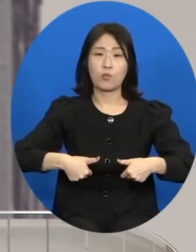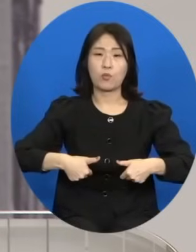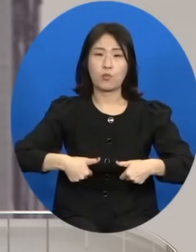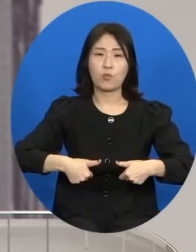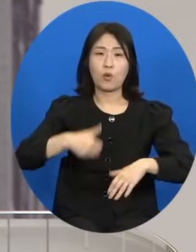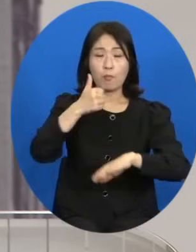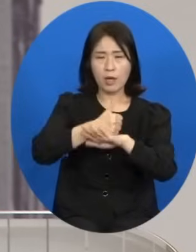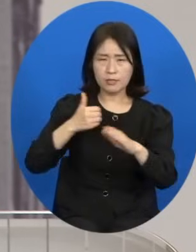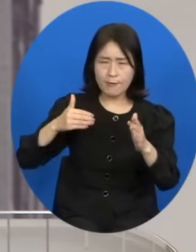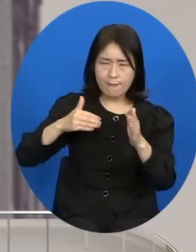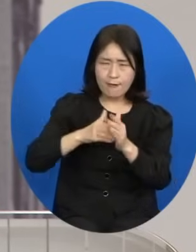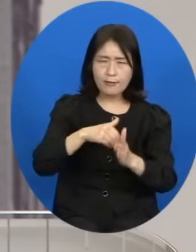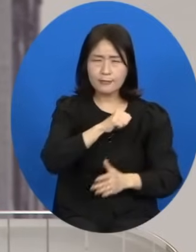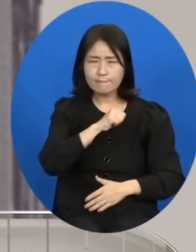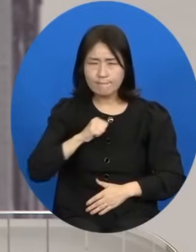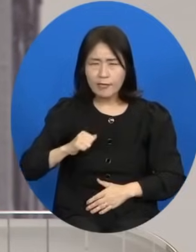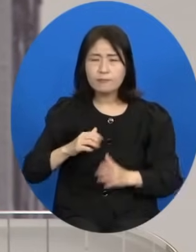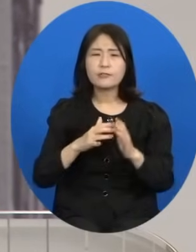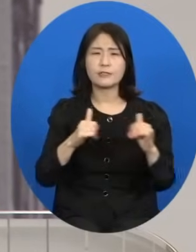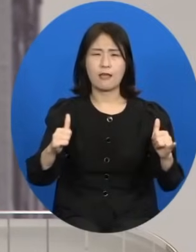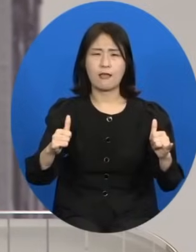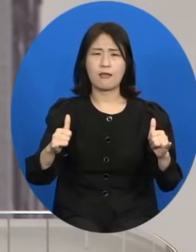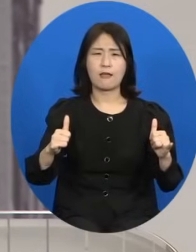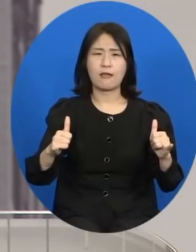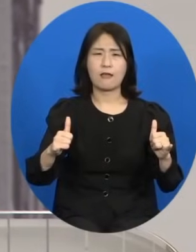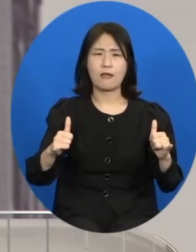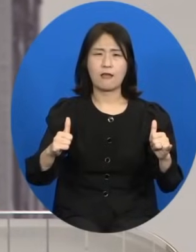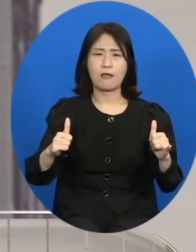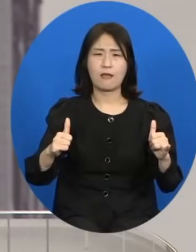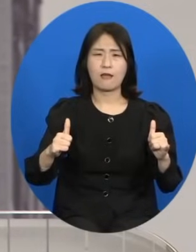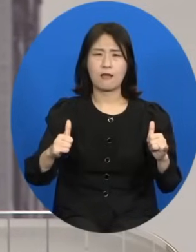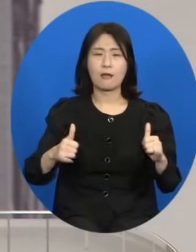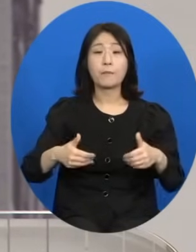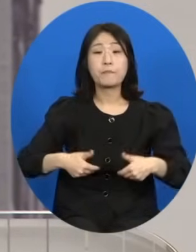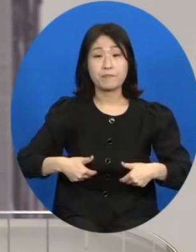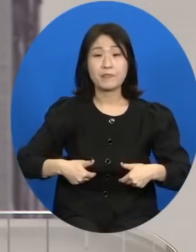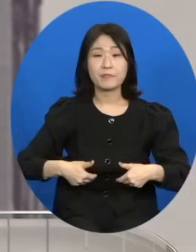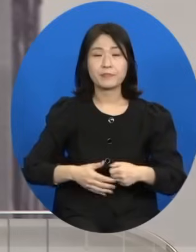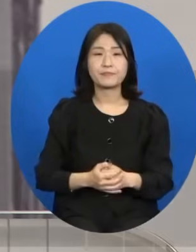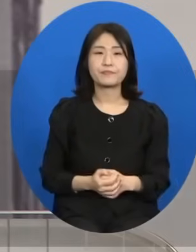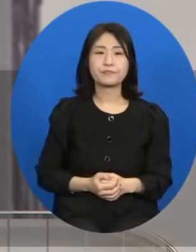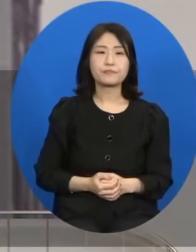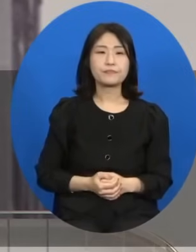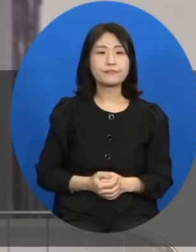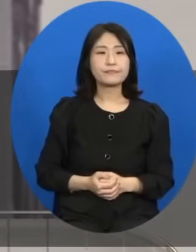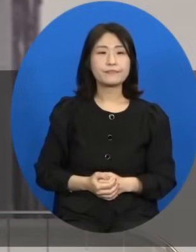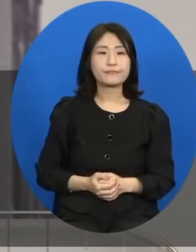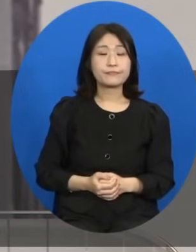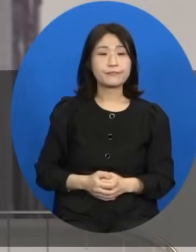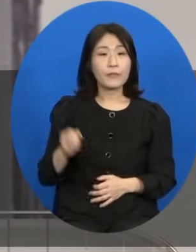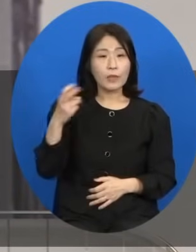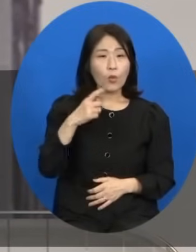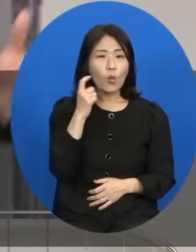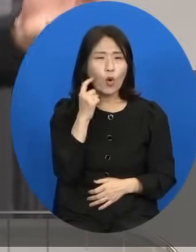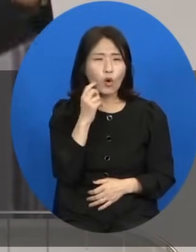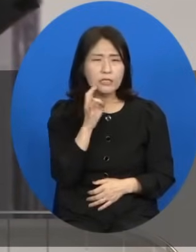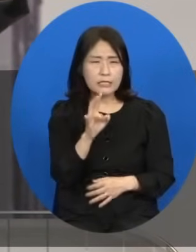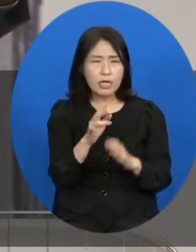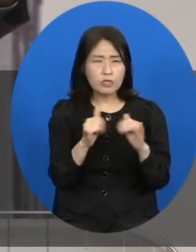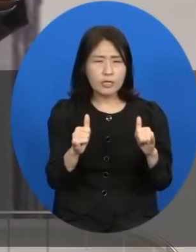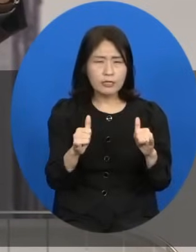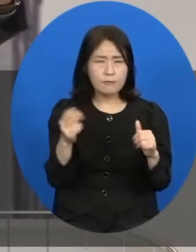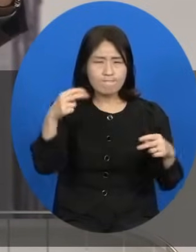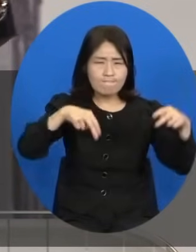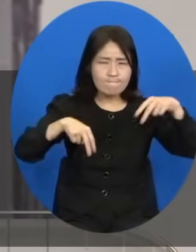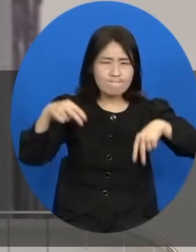것이죠 예수님도 동일한 말씀을 하셨습니다 마태복음 24장이 11절에 거짓 예언자들이 많이